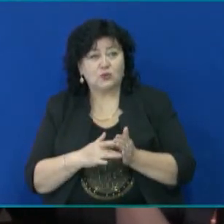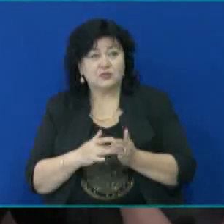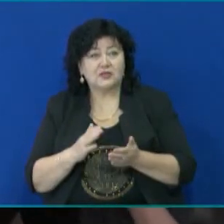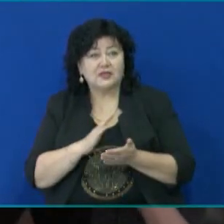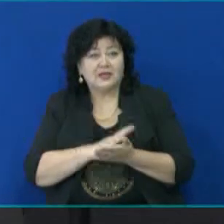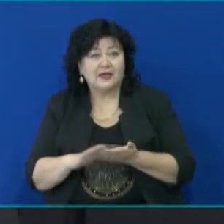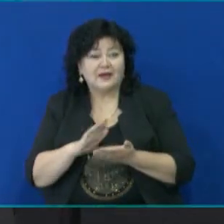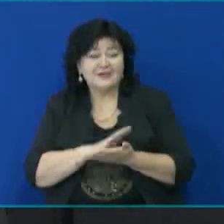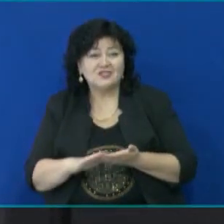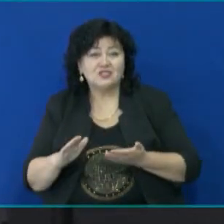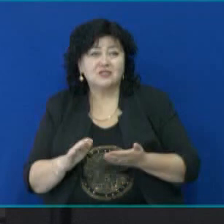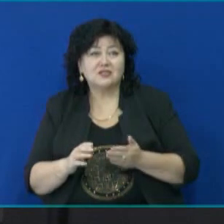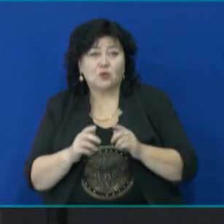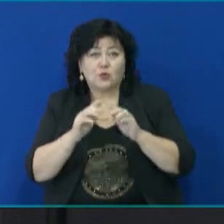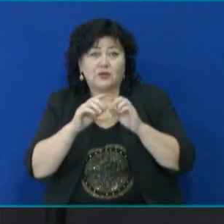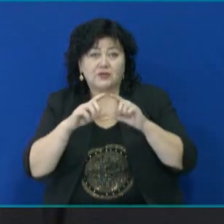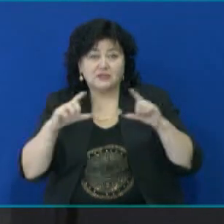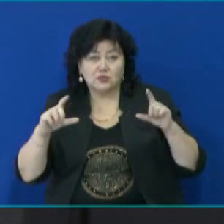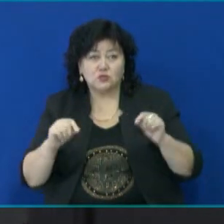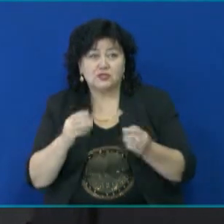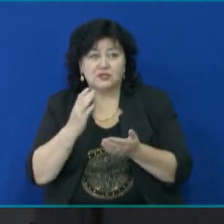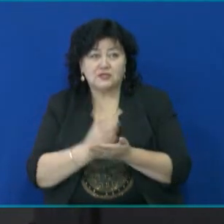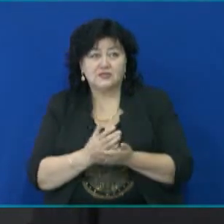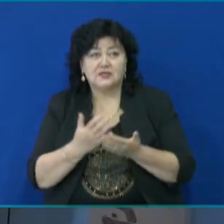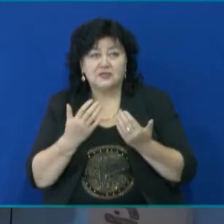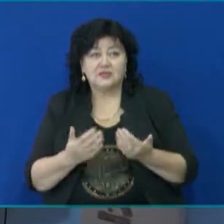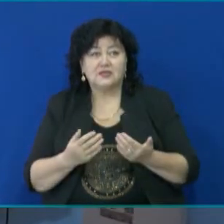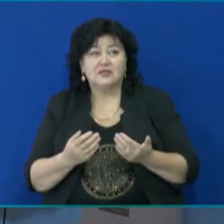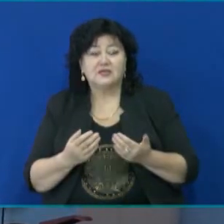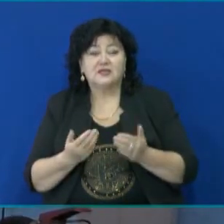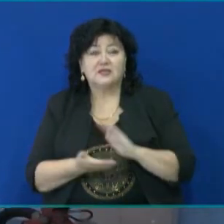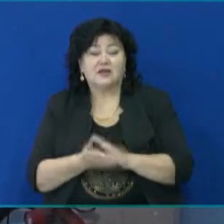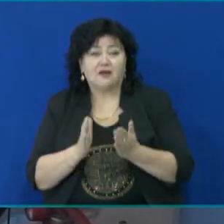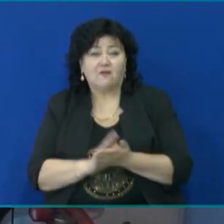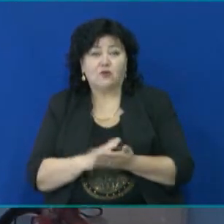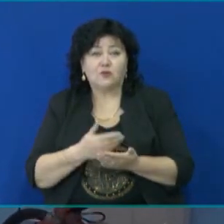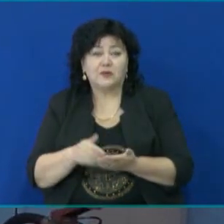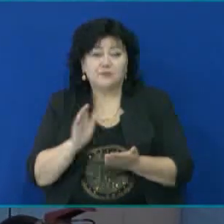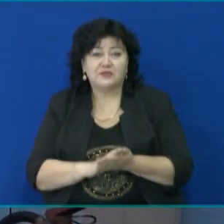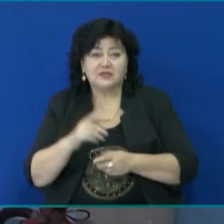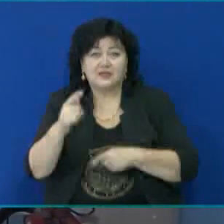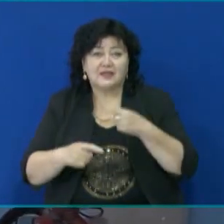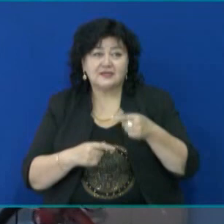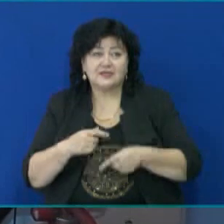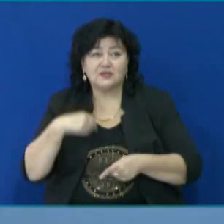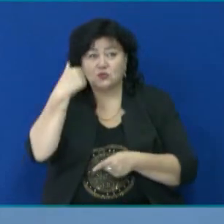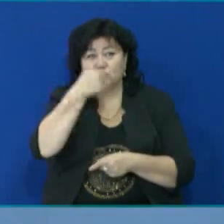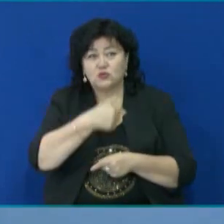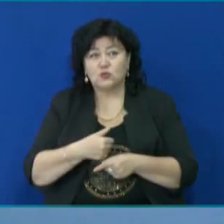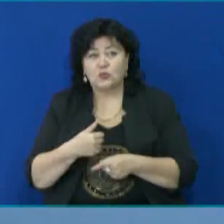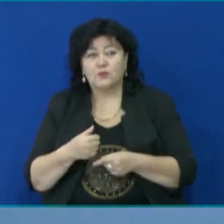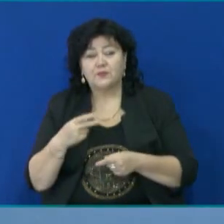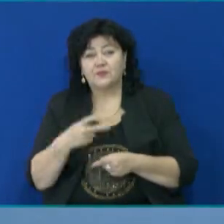сапасы тексерілді. Айта кетерлігі, бұл мекемеге 2022 жылдың бюджетінен 27 миллион 900 мың теңге қаражат